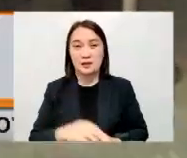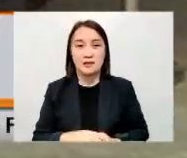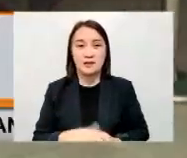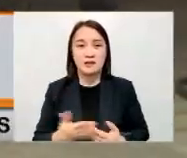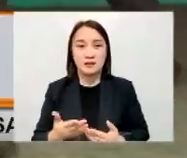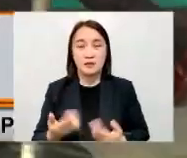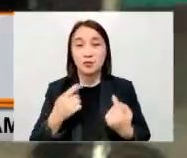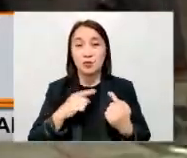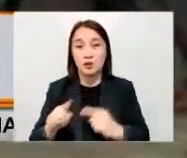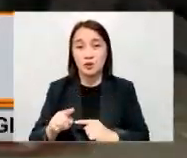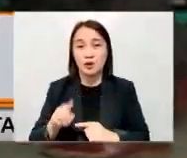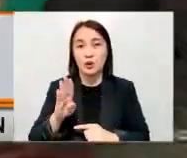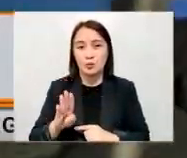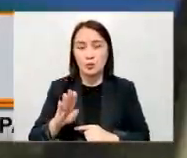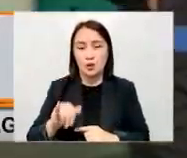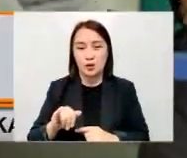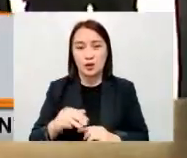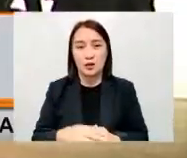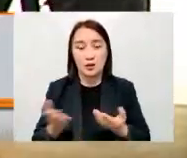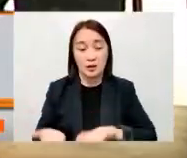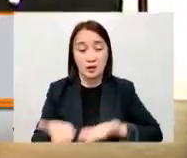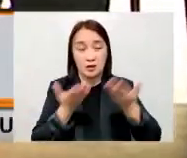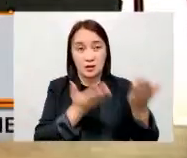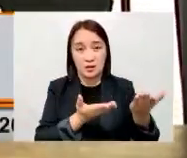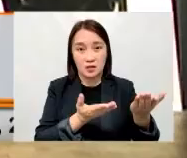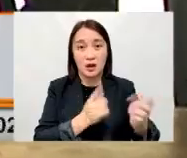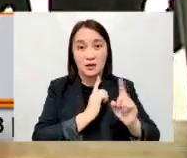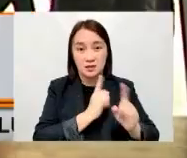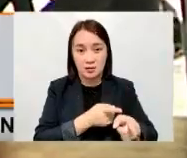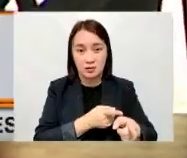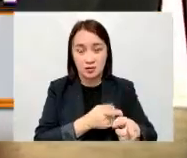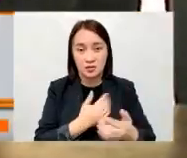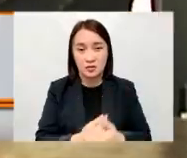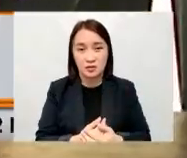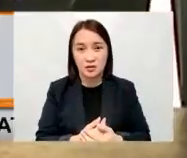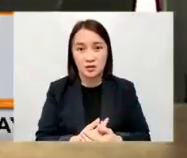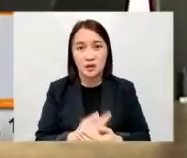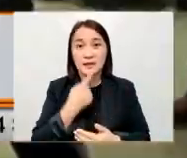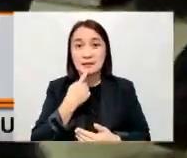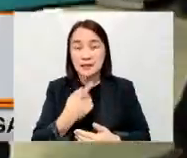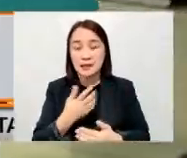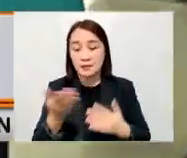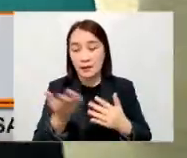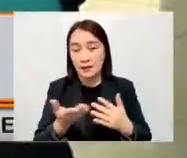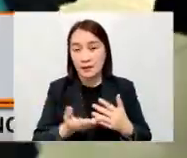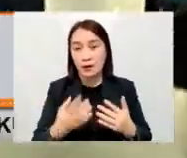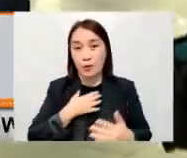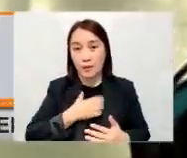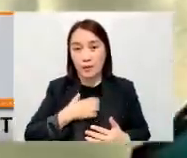Immigration. Naghain siya ng kanyang sagot kontra sa petisyon ni Pok Wang na ipa-deport siya.